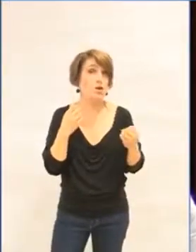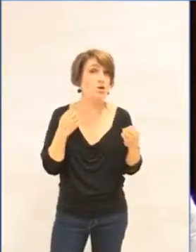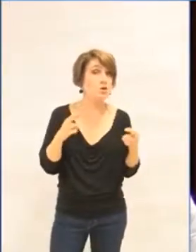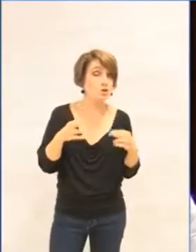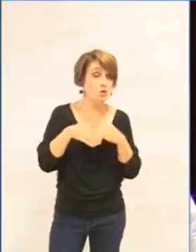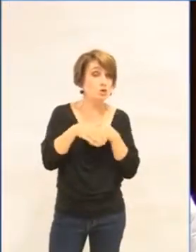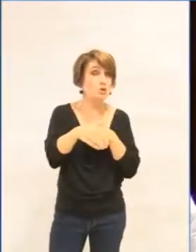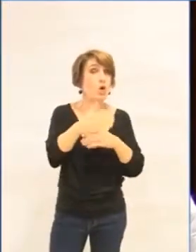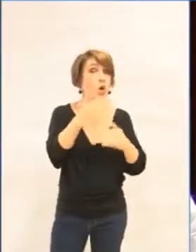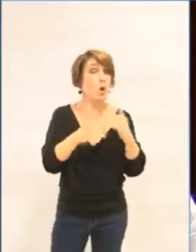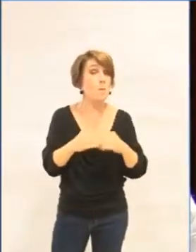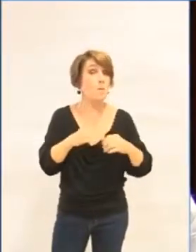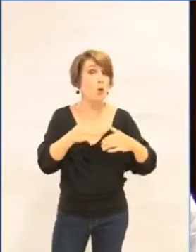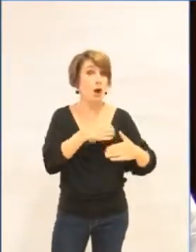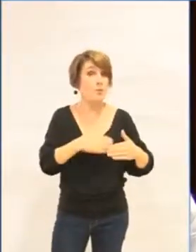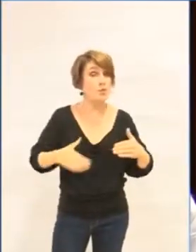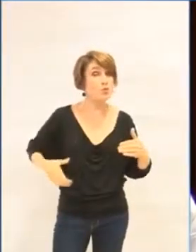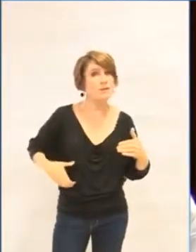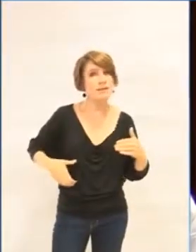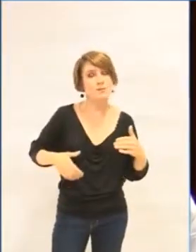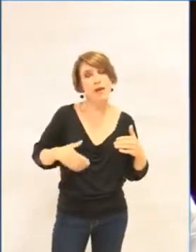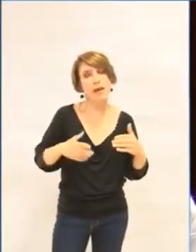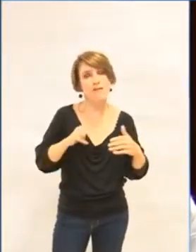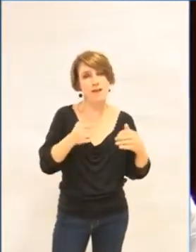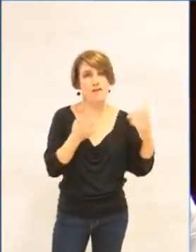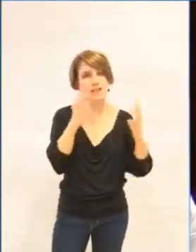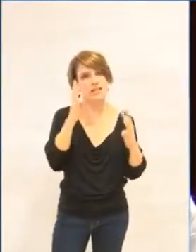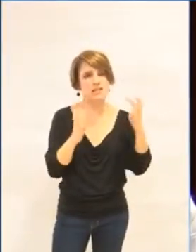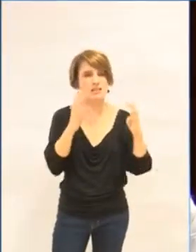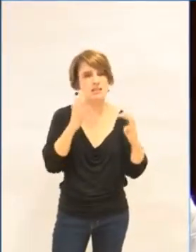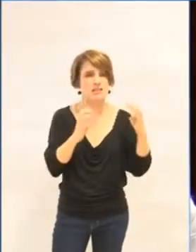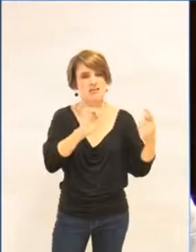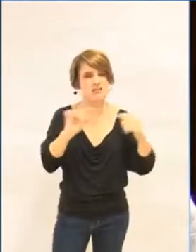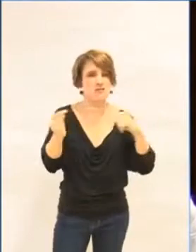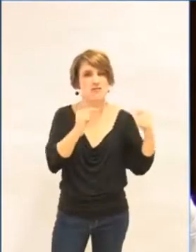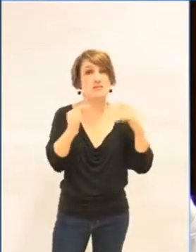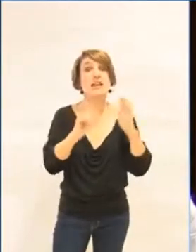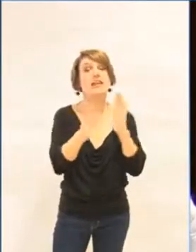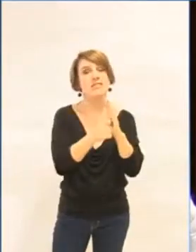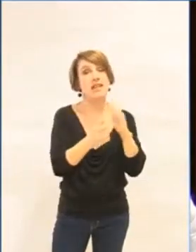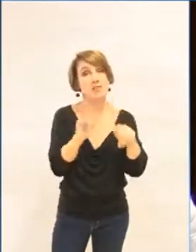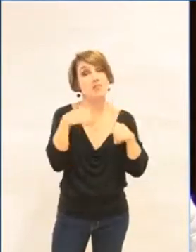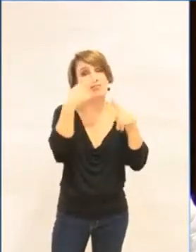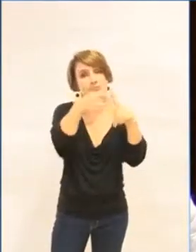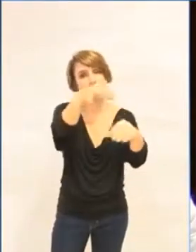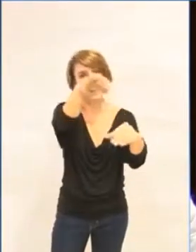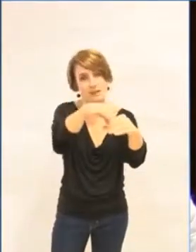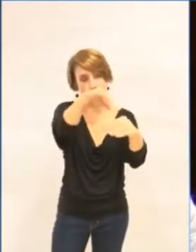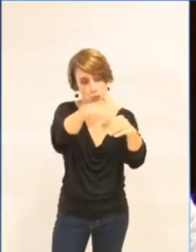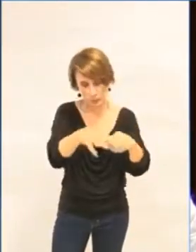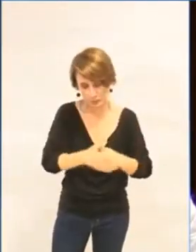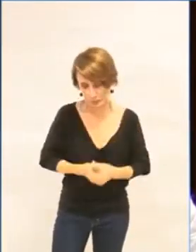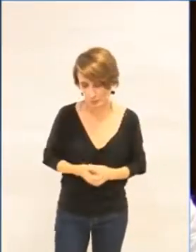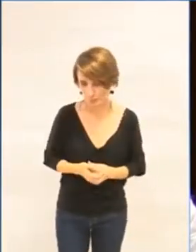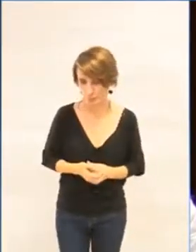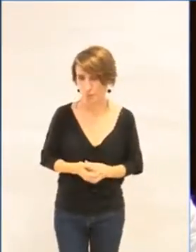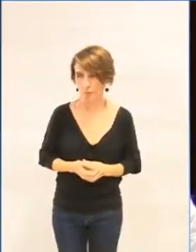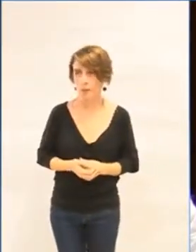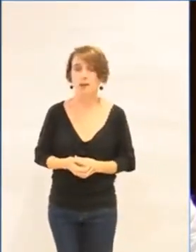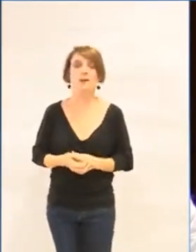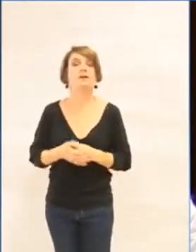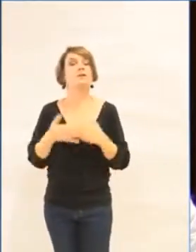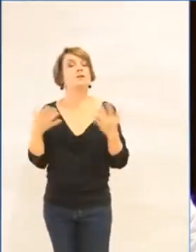des programmes municipaux. Le premier point est donc celui qui permet un avis précis et définitif sur la situation de